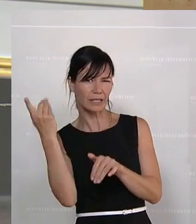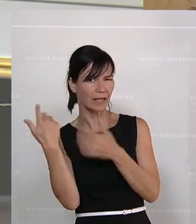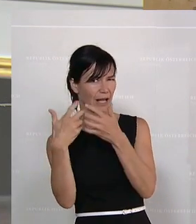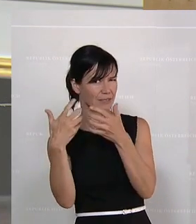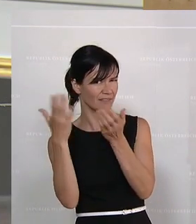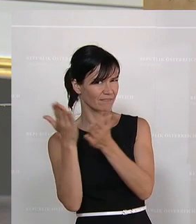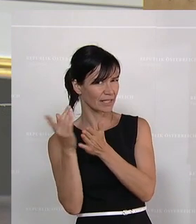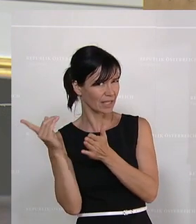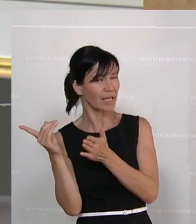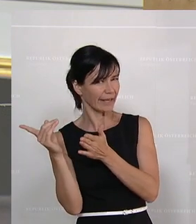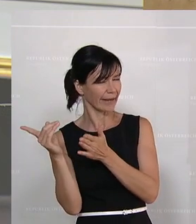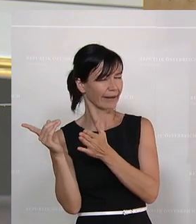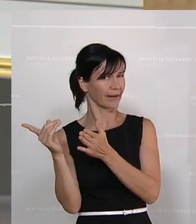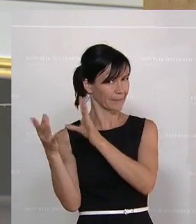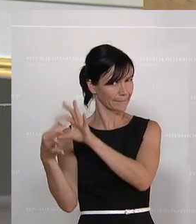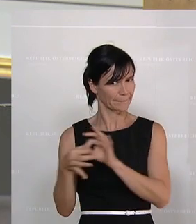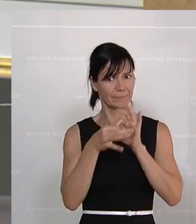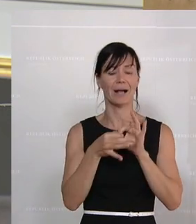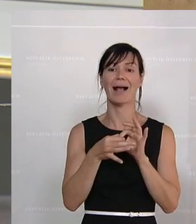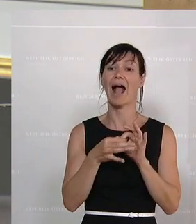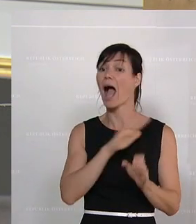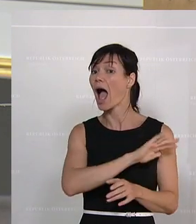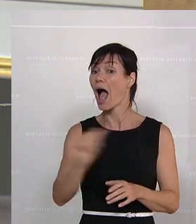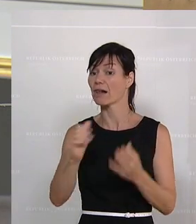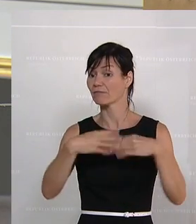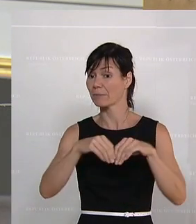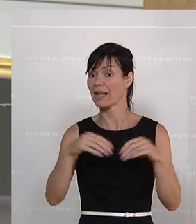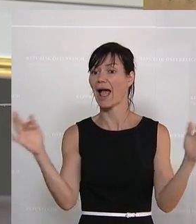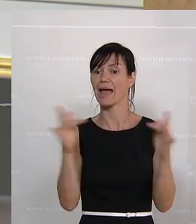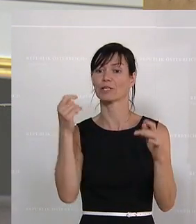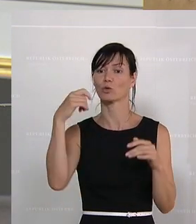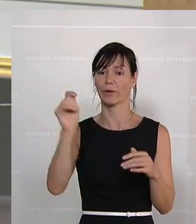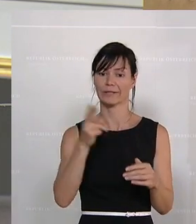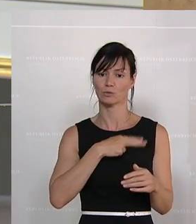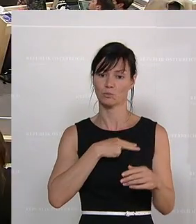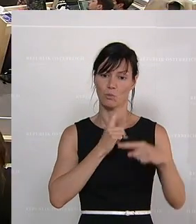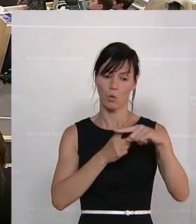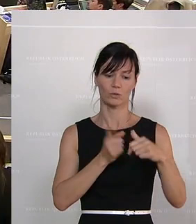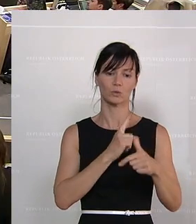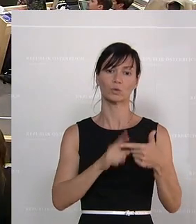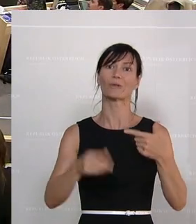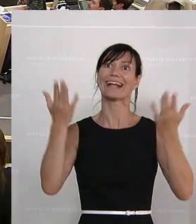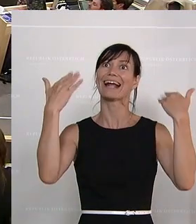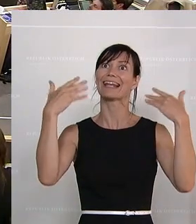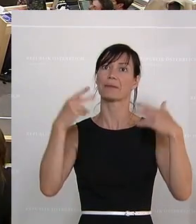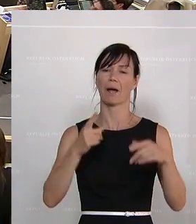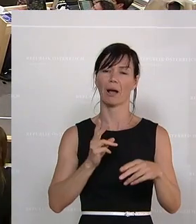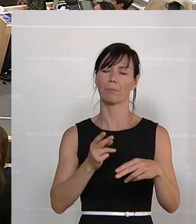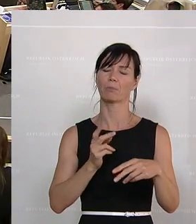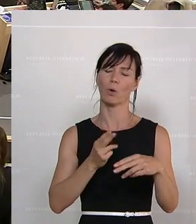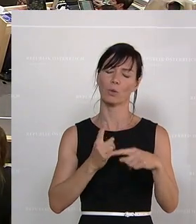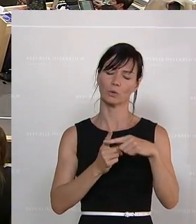familien einen anti teuerung bonus inklusive klima bonus für erwachsene sind es 500 euro und für kinder